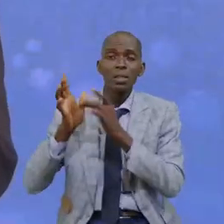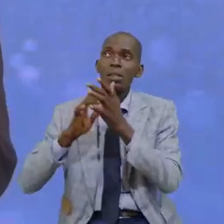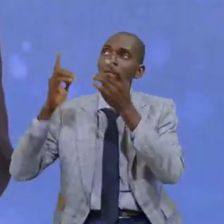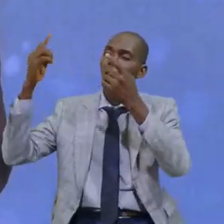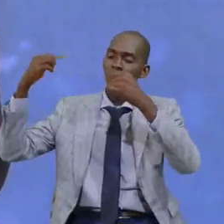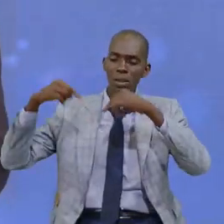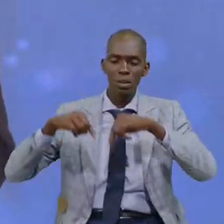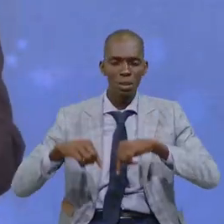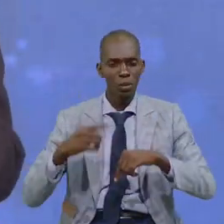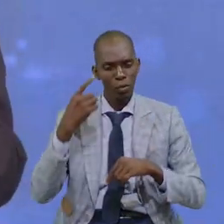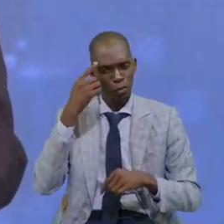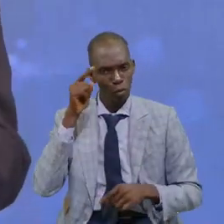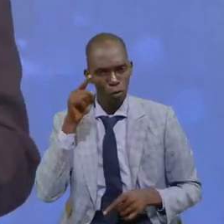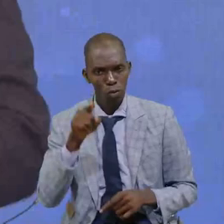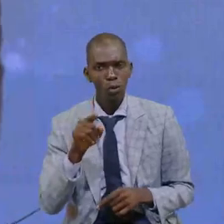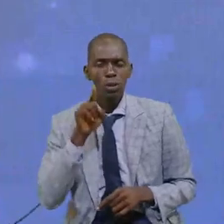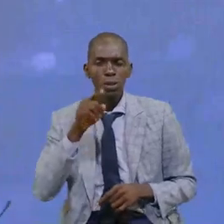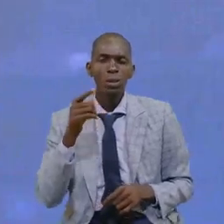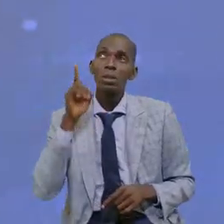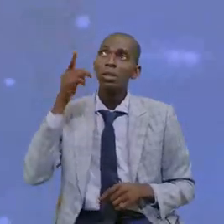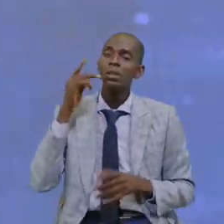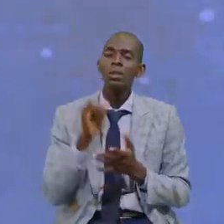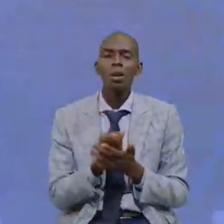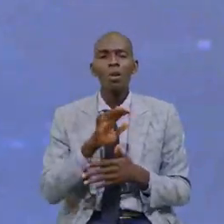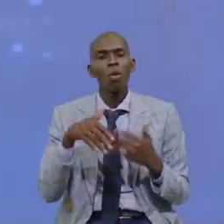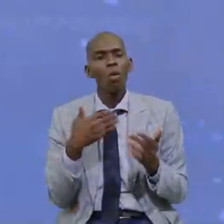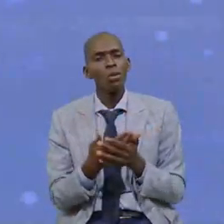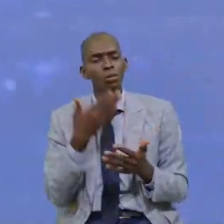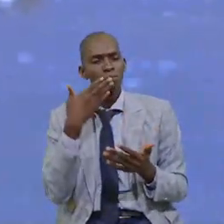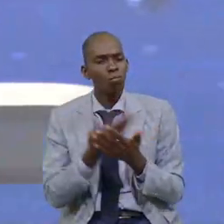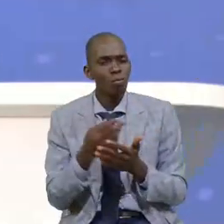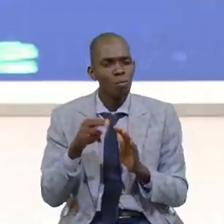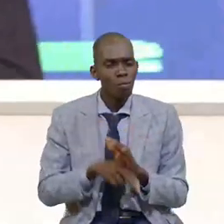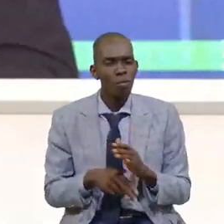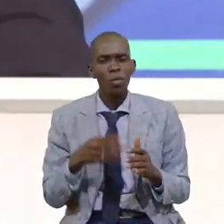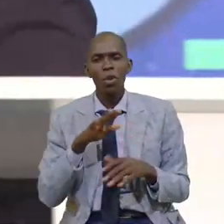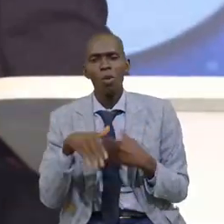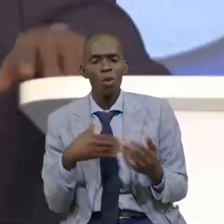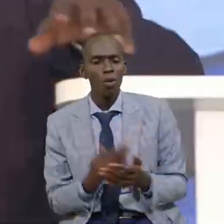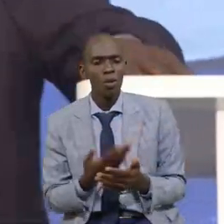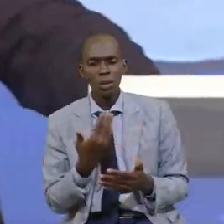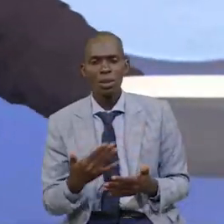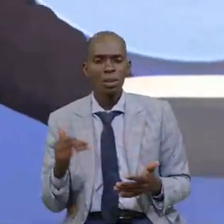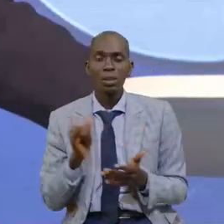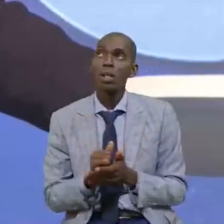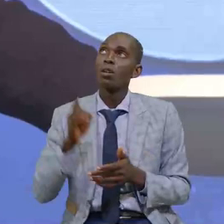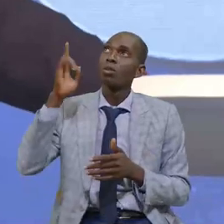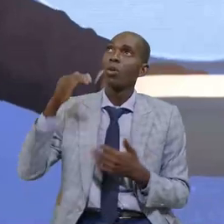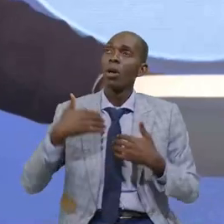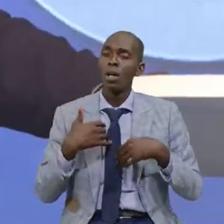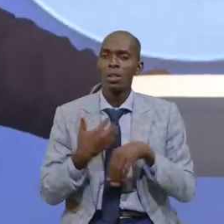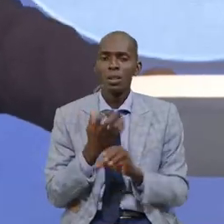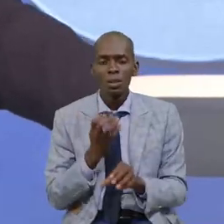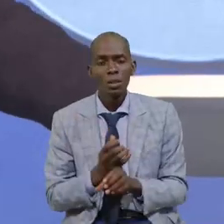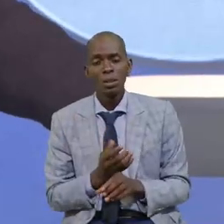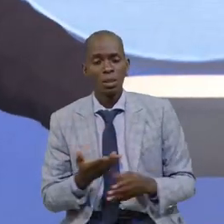vu que toute la bonté et la piété disponible que Dieu avait rendu disponible